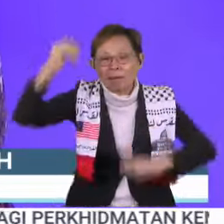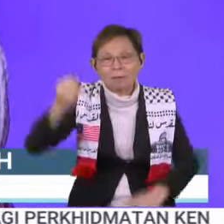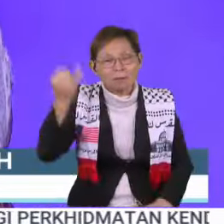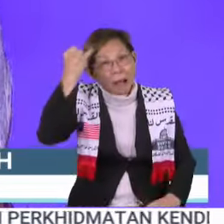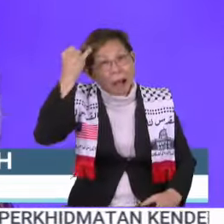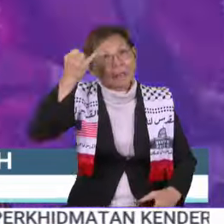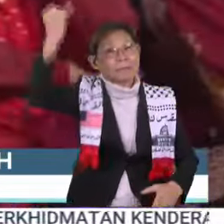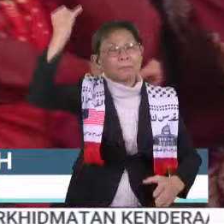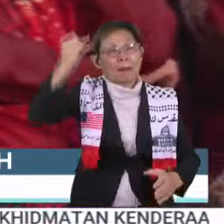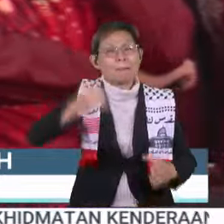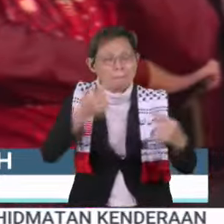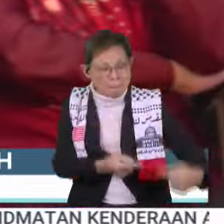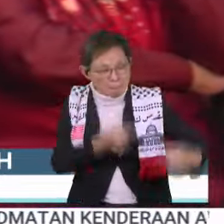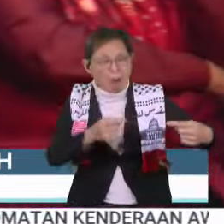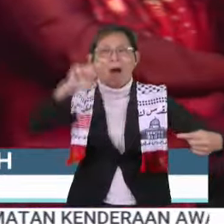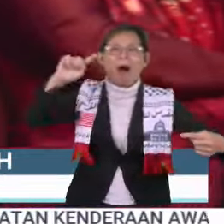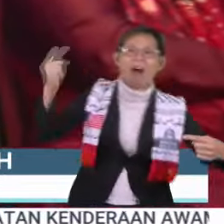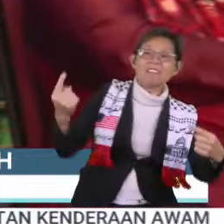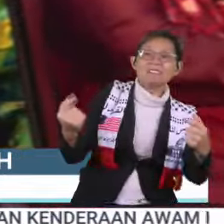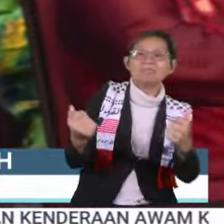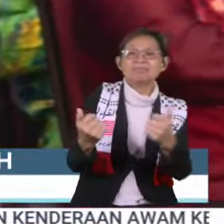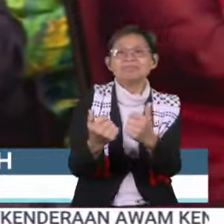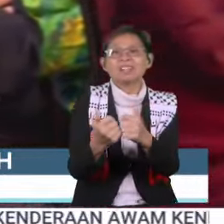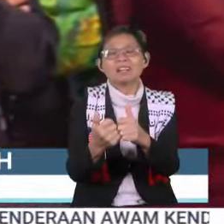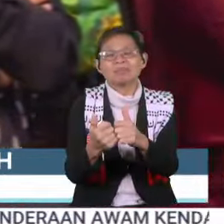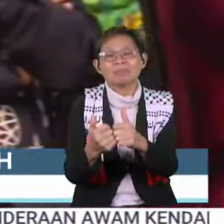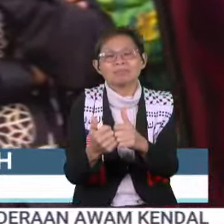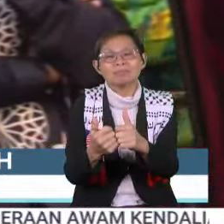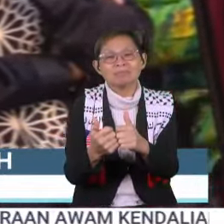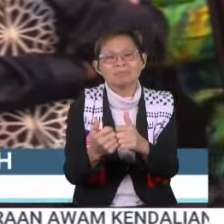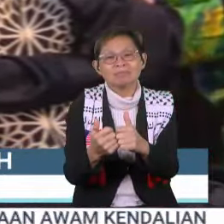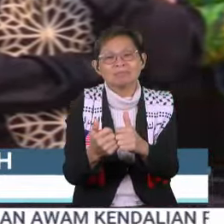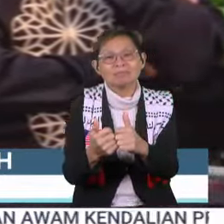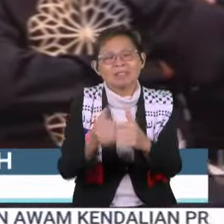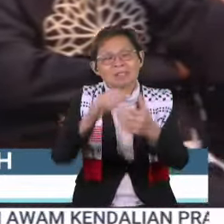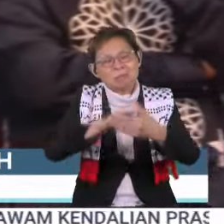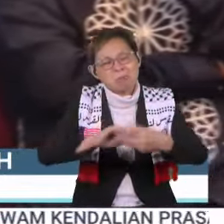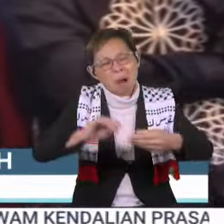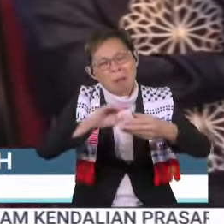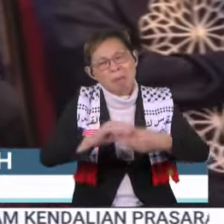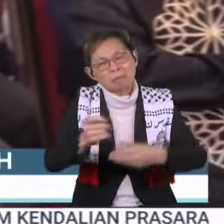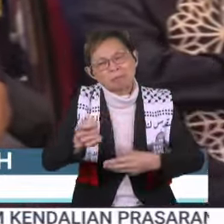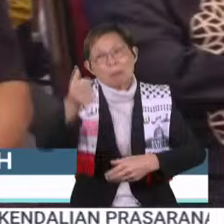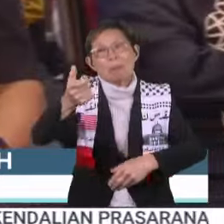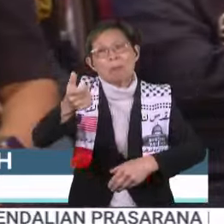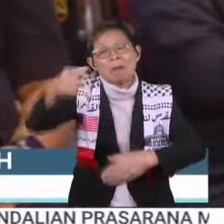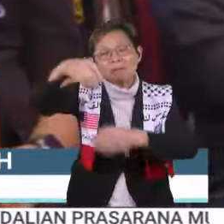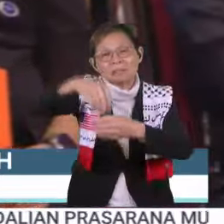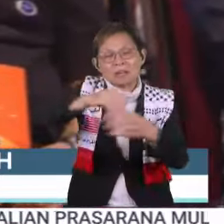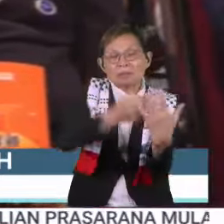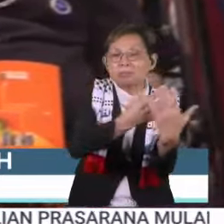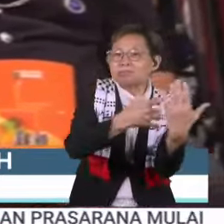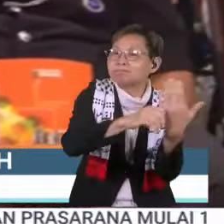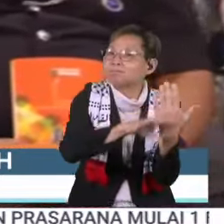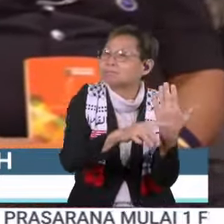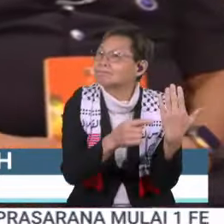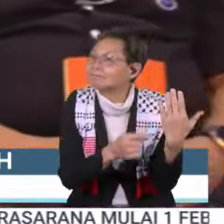idealisme perjuangan hanya dengan kupasan beberapa minit dalam media